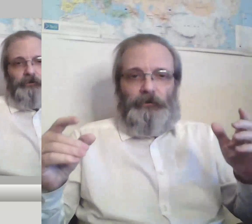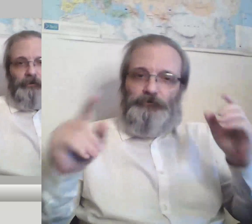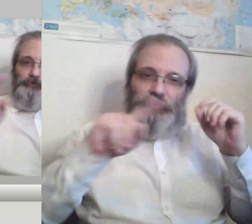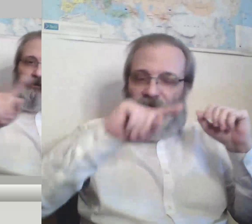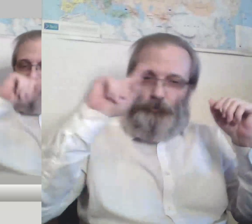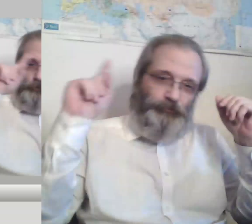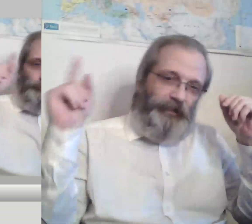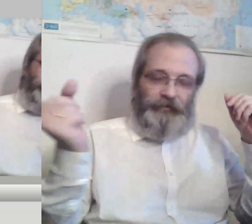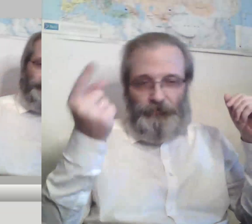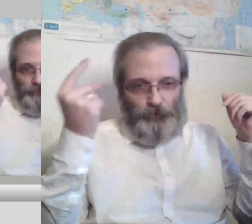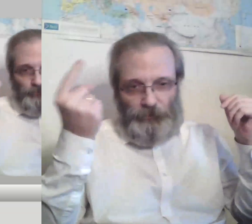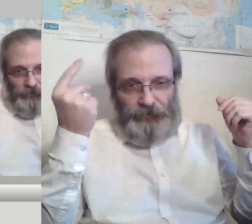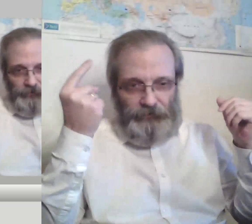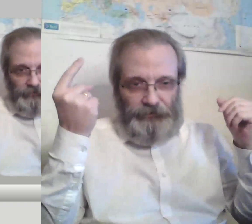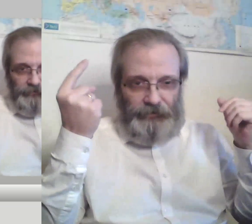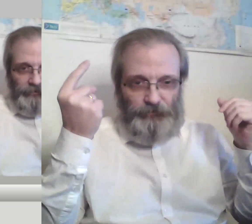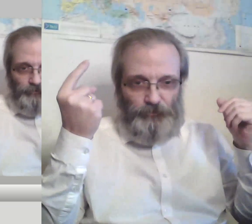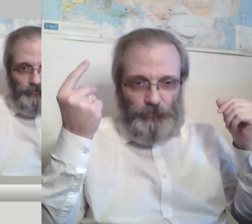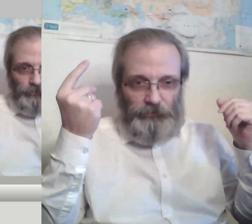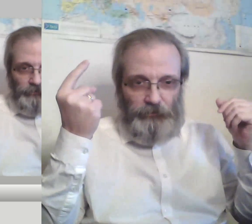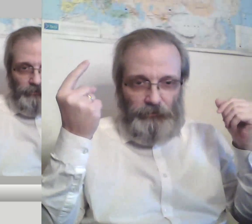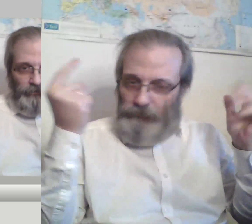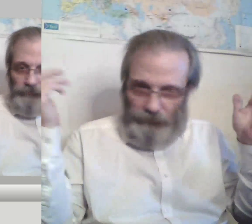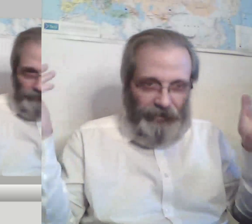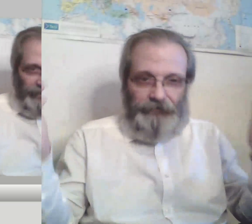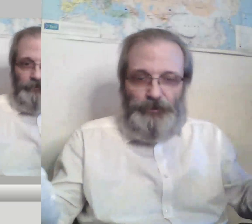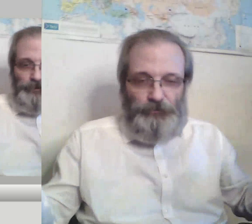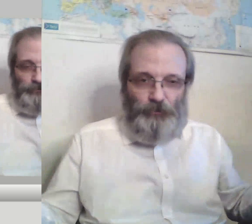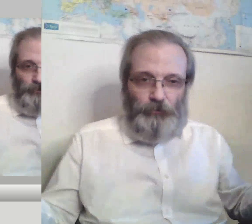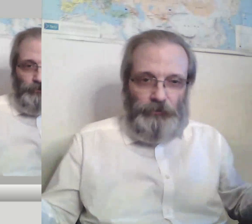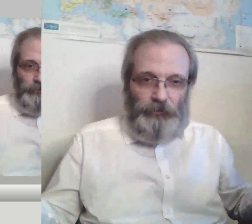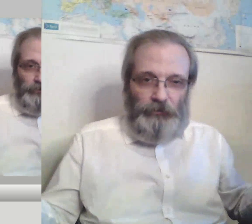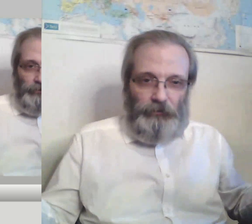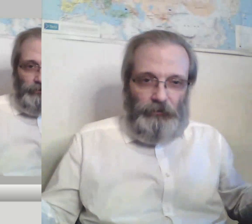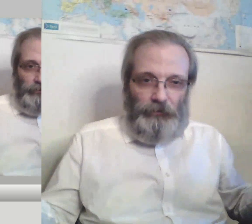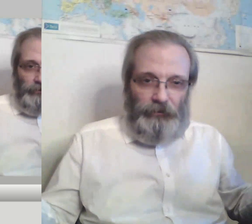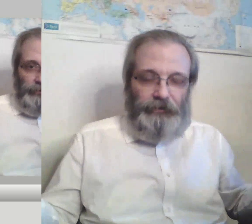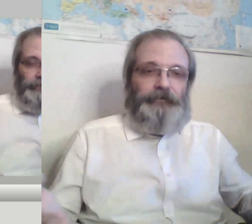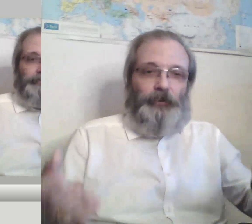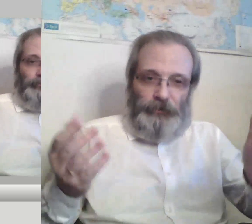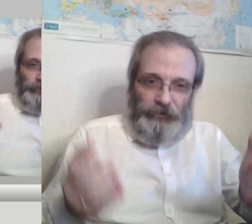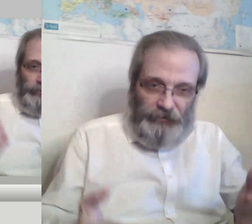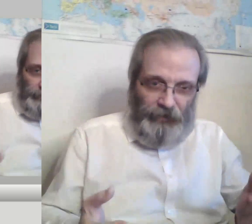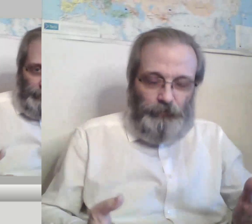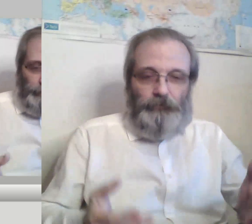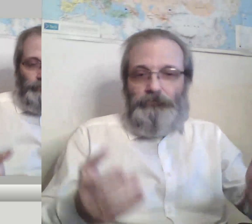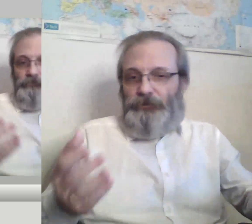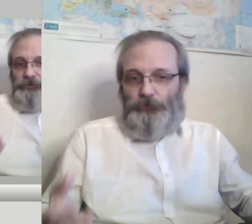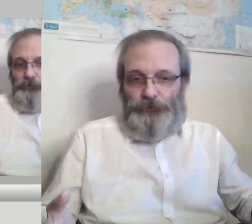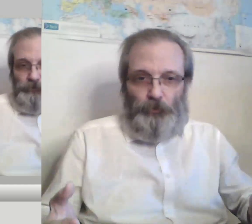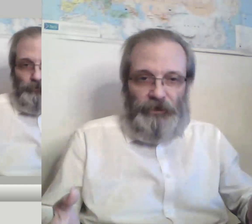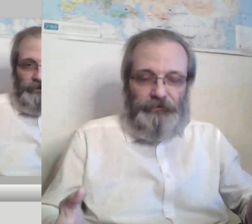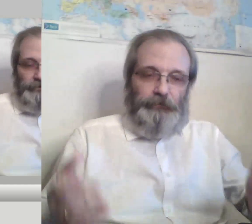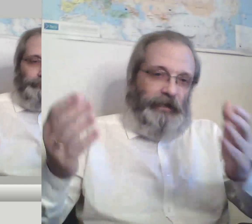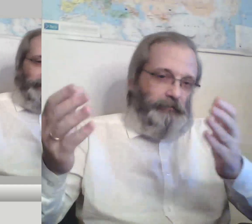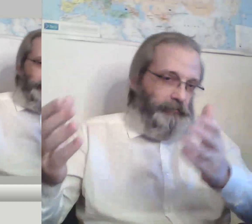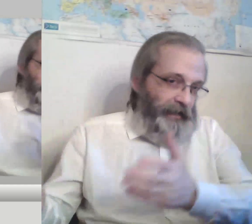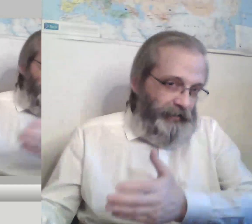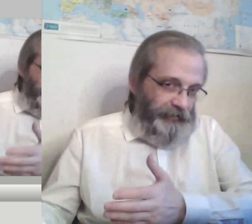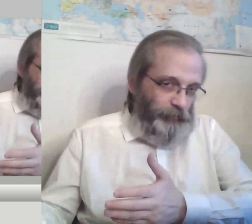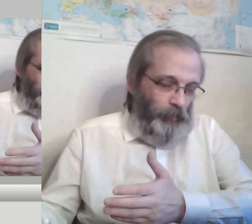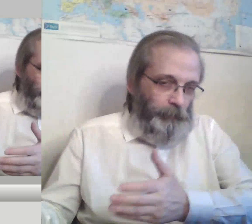soldi cioè la costante di tutte e tre le narrazioni Dateci i soldi e e Dopodiché ripeto i contribuenti